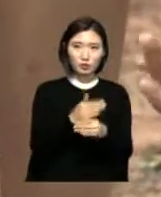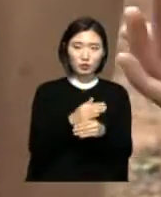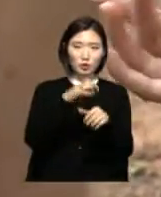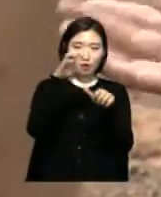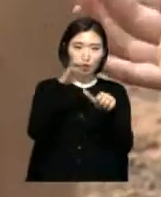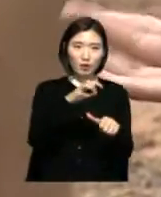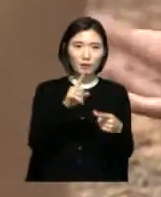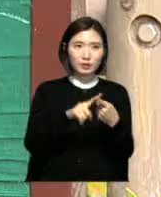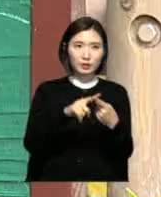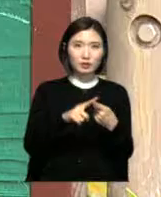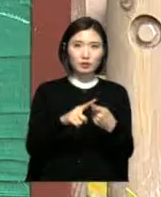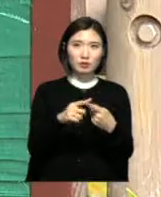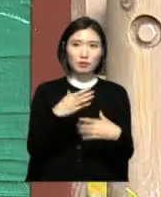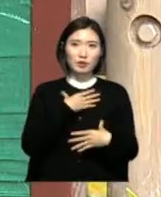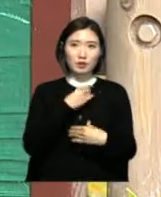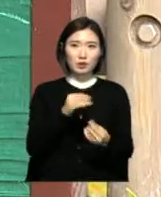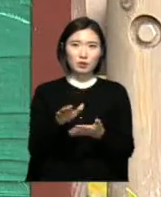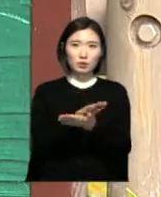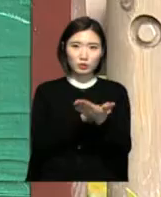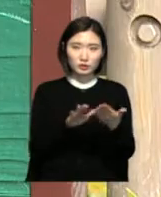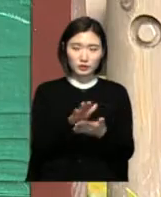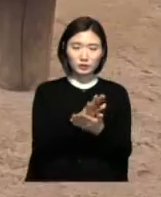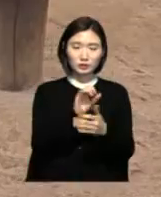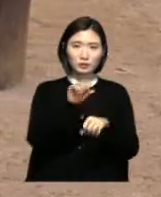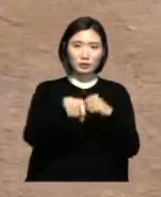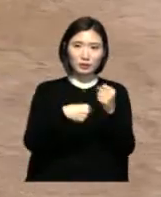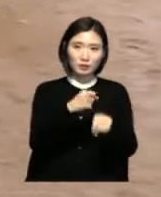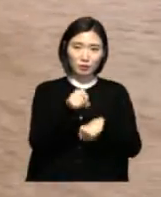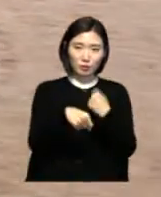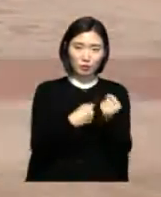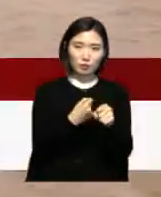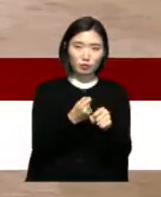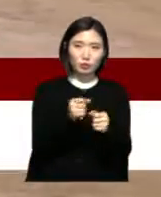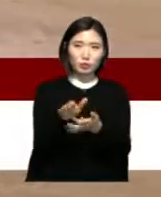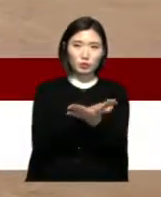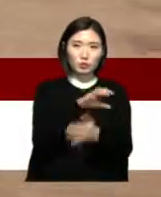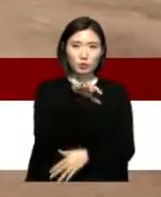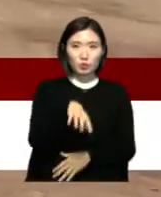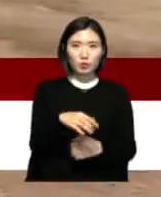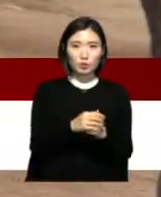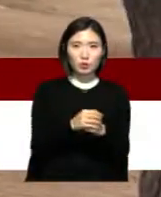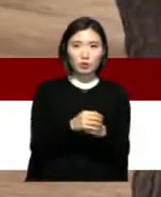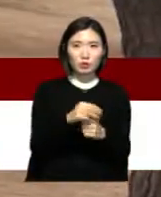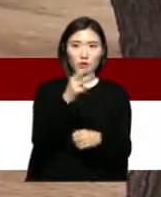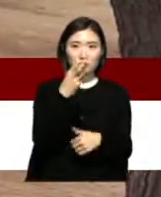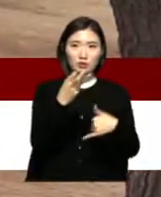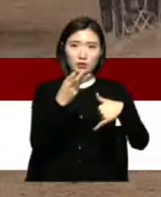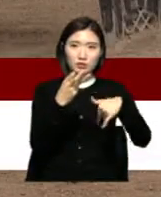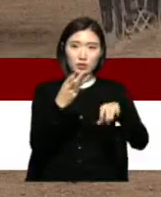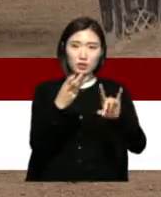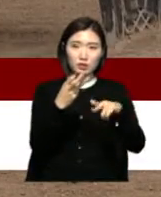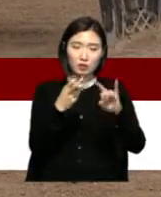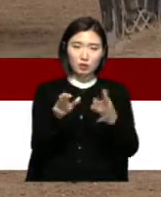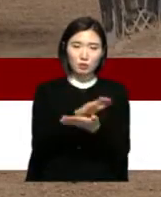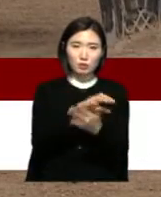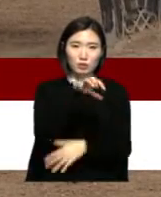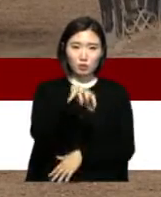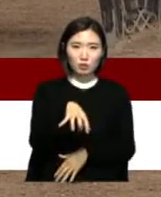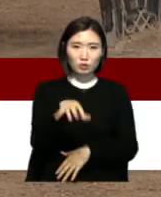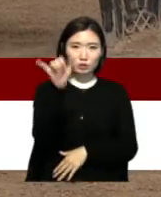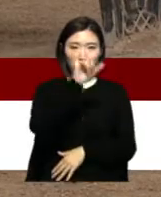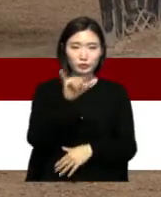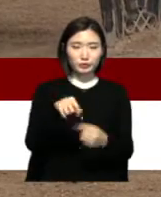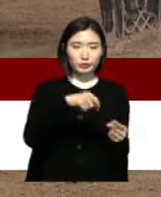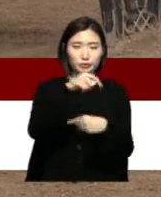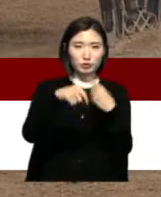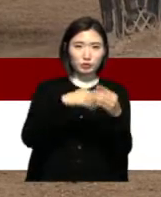수 있는 이곳은 반려견 놀이터입니다. 현재 전국에 총 13개의 반려견 놀이터가 운영 중입니다.